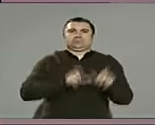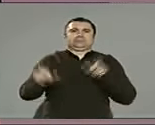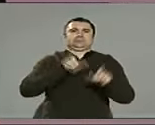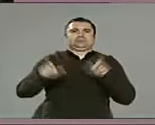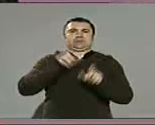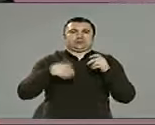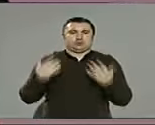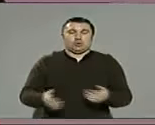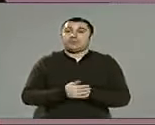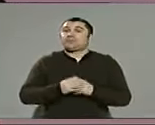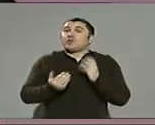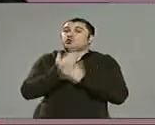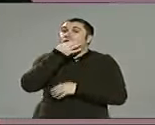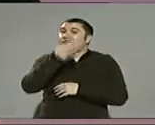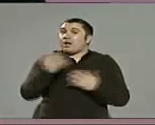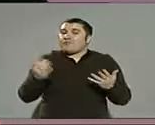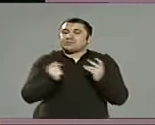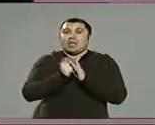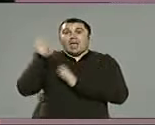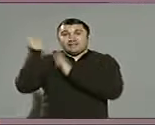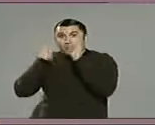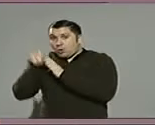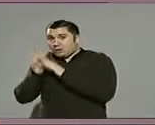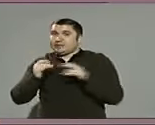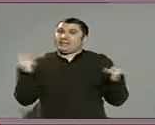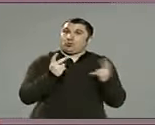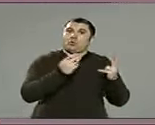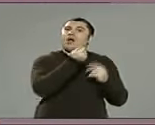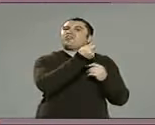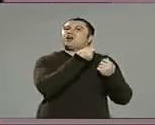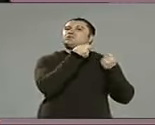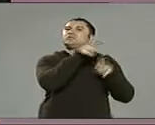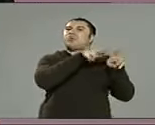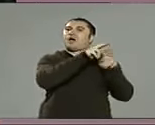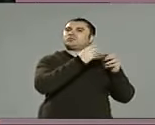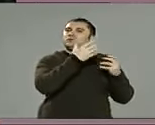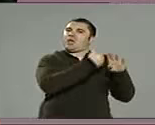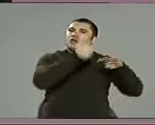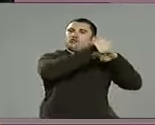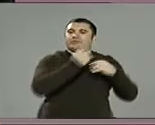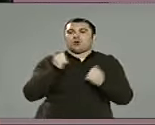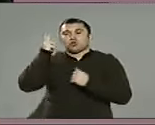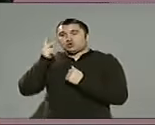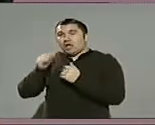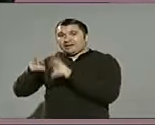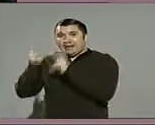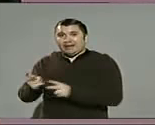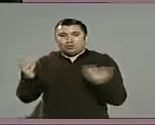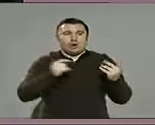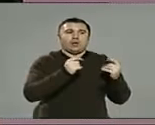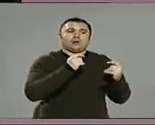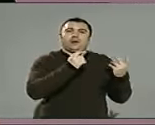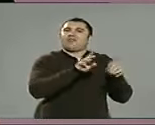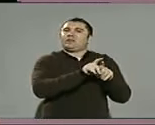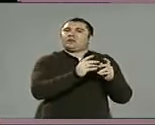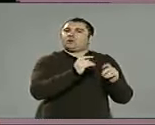alten, heißen wieder Demokratie oder Herrschaft der Finanzmärkte, soziale Gerechtigkeit oder wachsende Ungleichheit. Darum